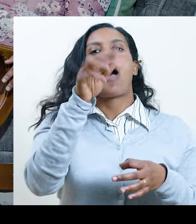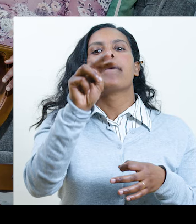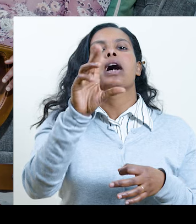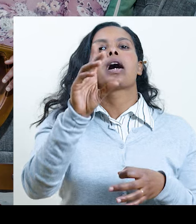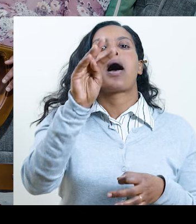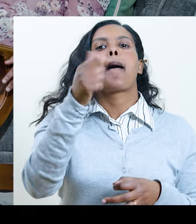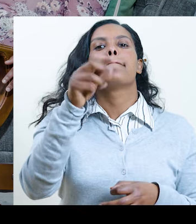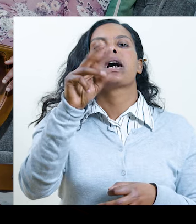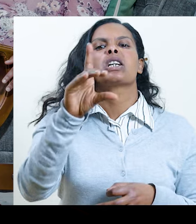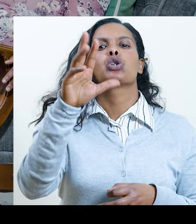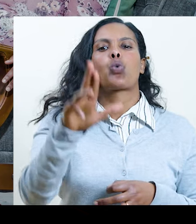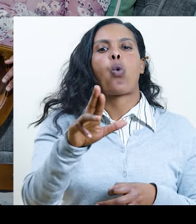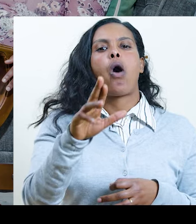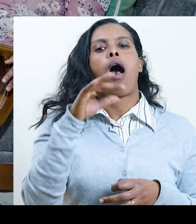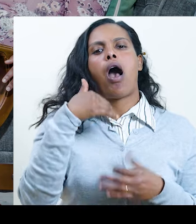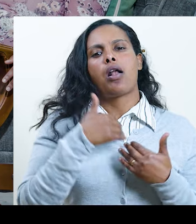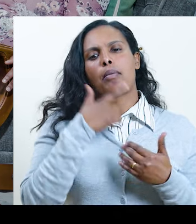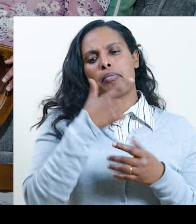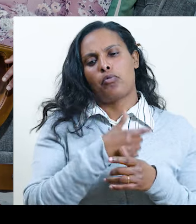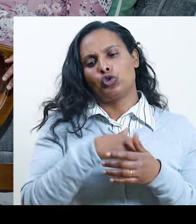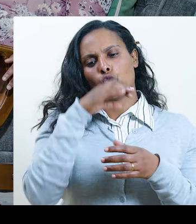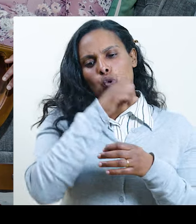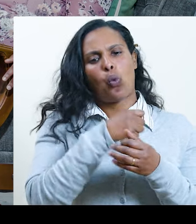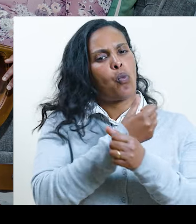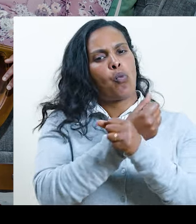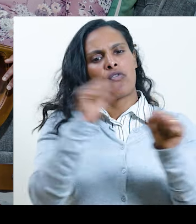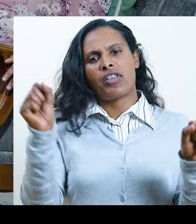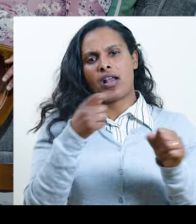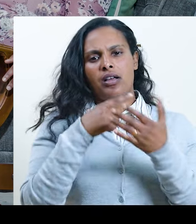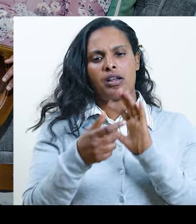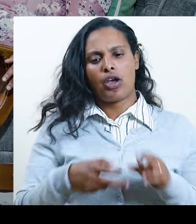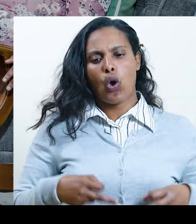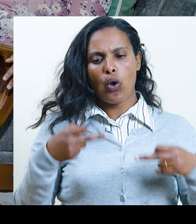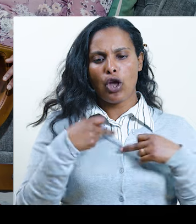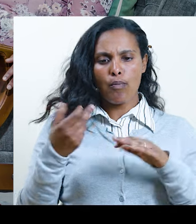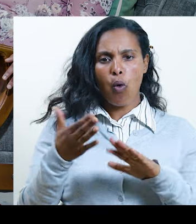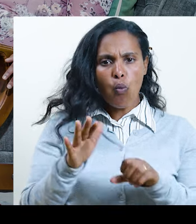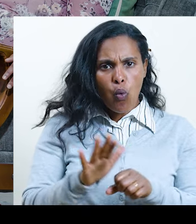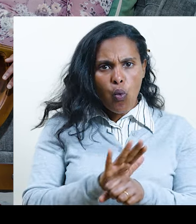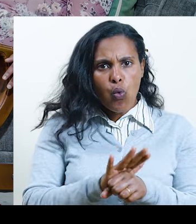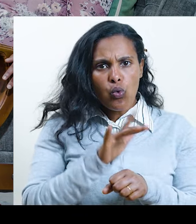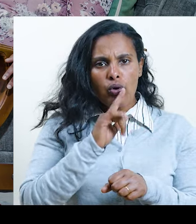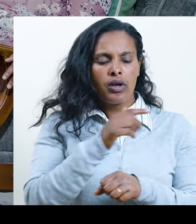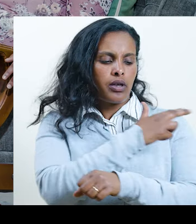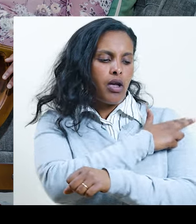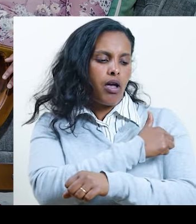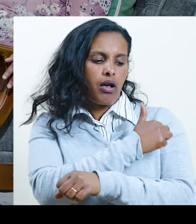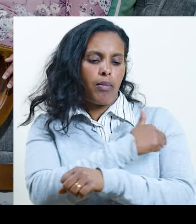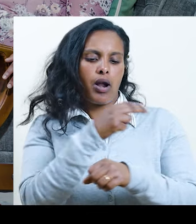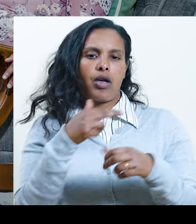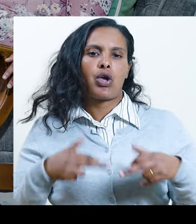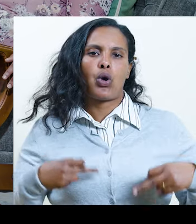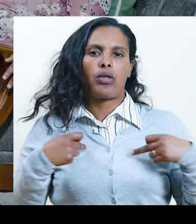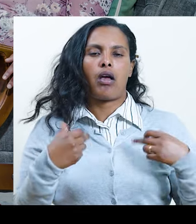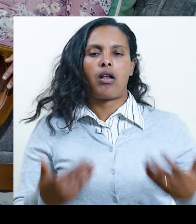አለው። ያችን ጊዜ ጨርሶ ወጥቶ በነፃነት መኖር ይችላል። እኔ ግን ህይወቴን በሙሉ የህክምና